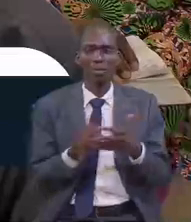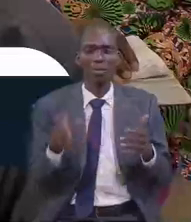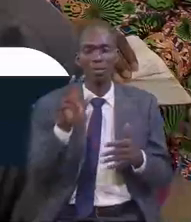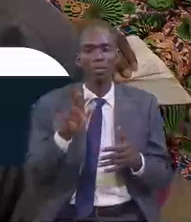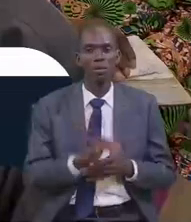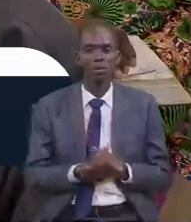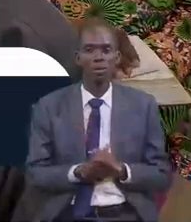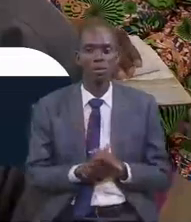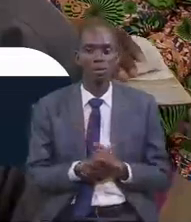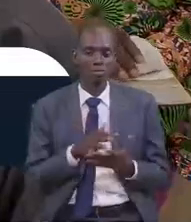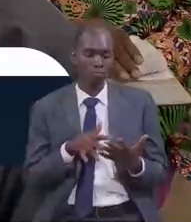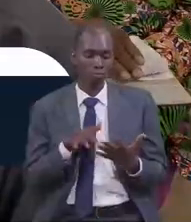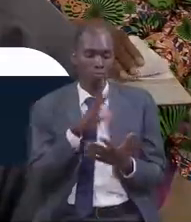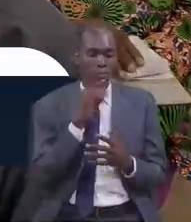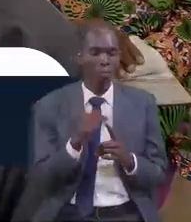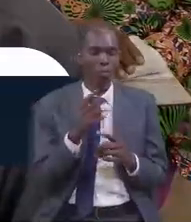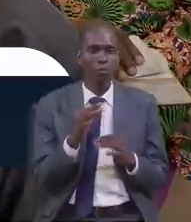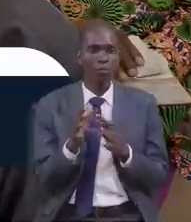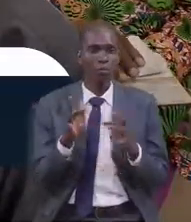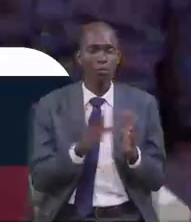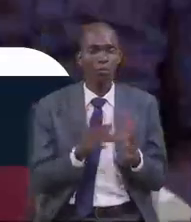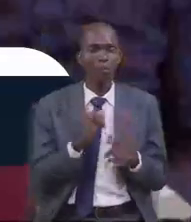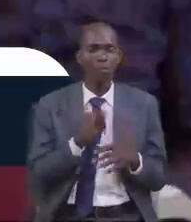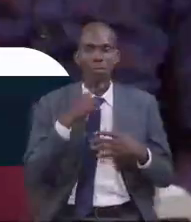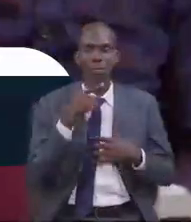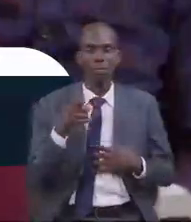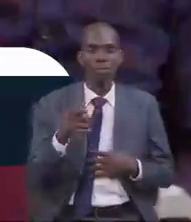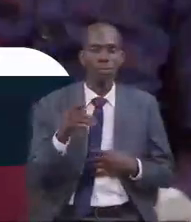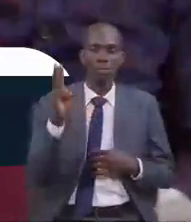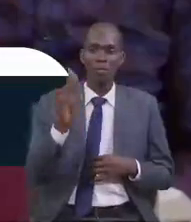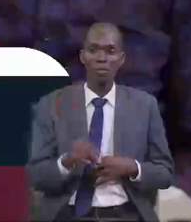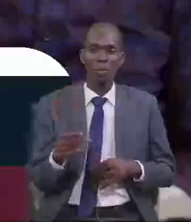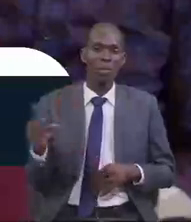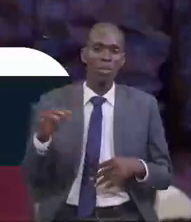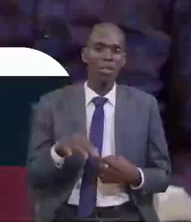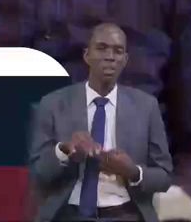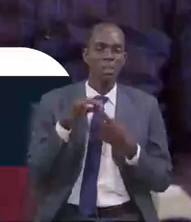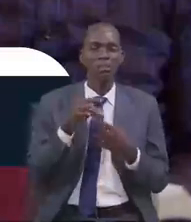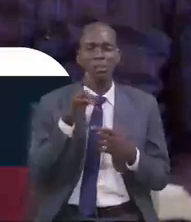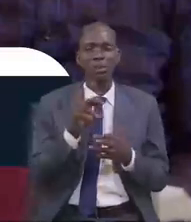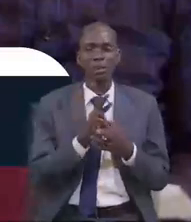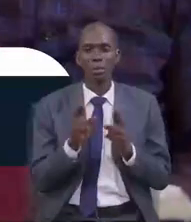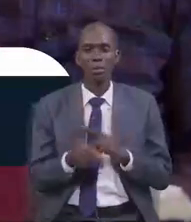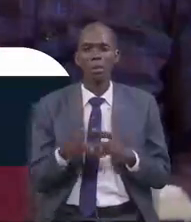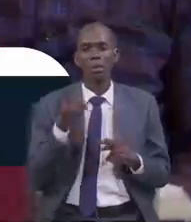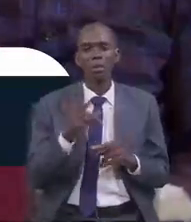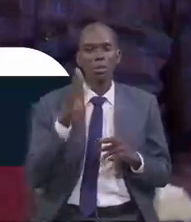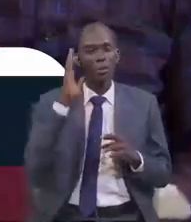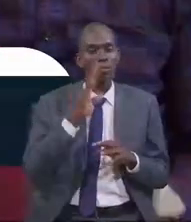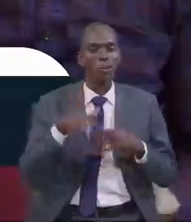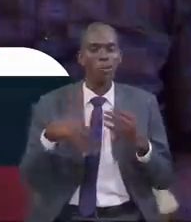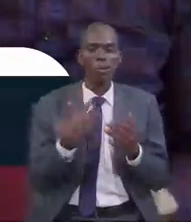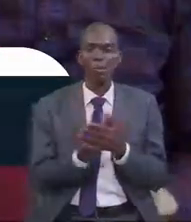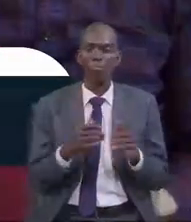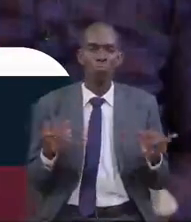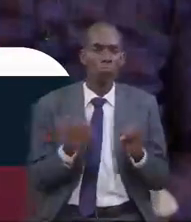Jésus-Christ. Non, je vous le dis, mais si vous ne vous repentez, vous périrez tous également.